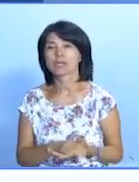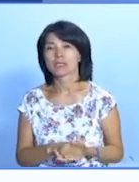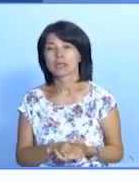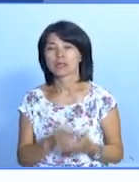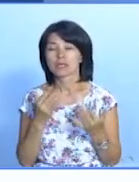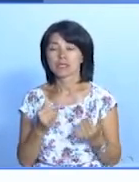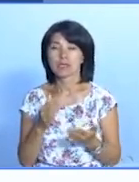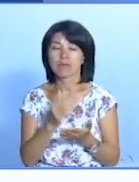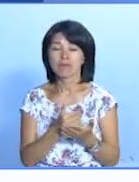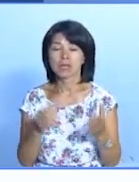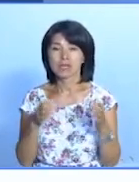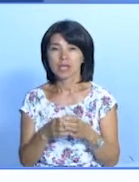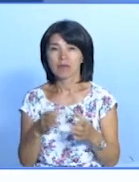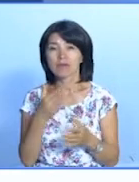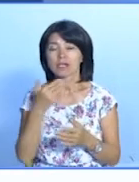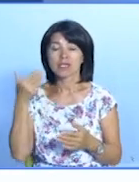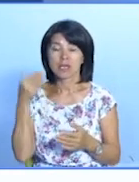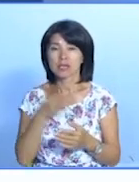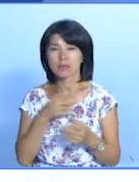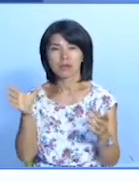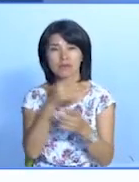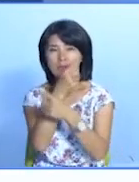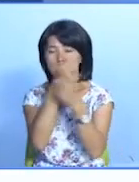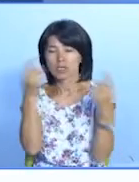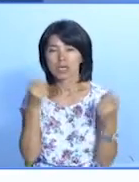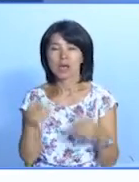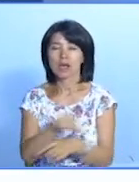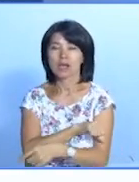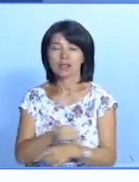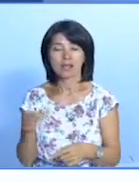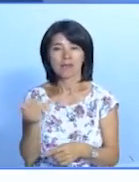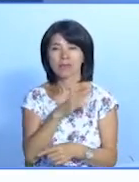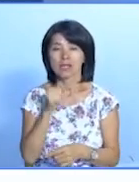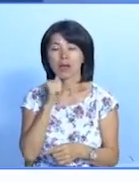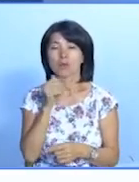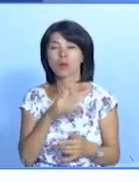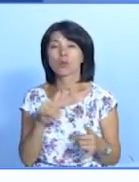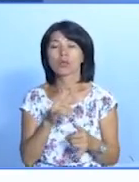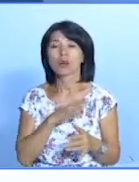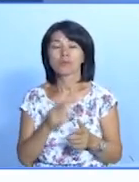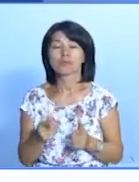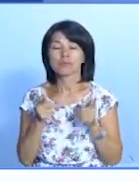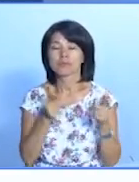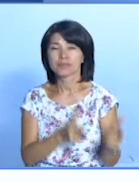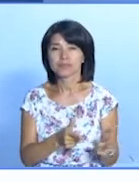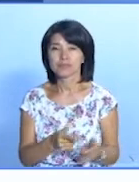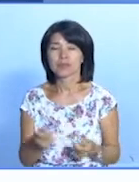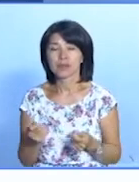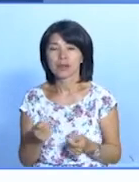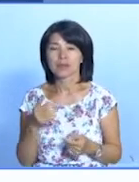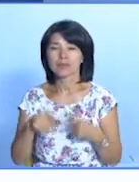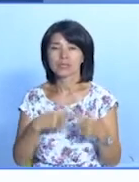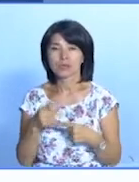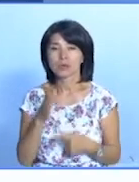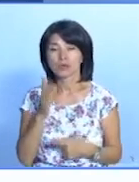В оперативном штабе ранее публиковали все наименования препаратов и адреса всех аптек, куда они поступили. Следующая партия ожидается на